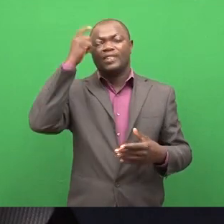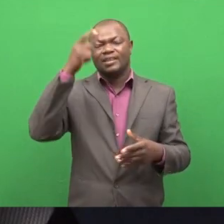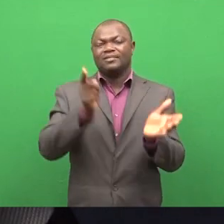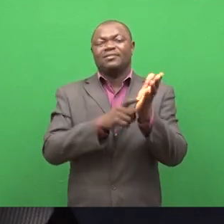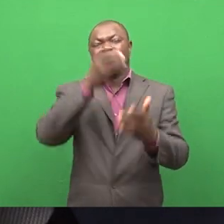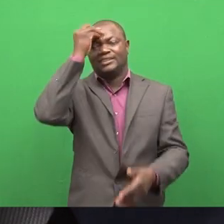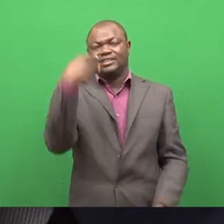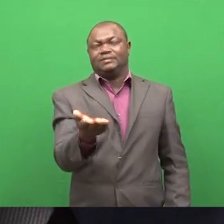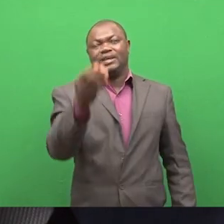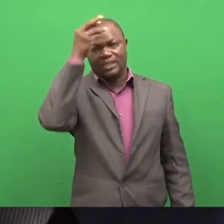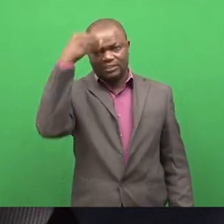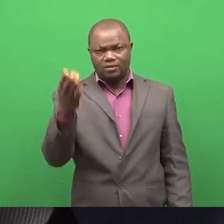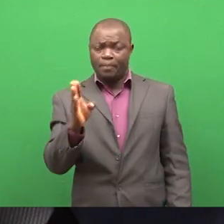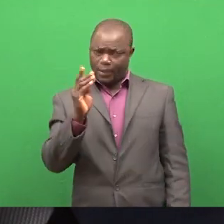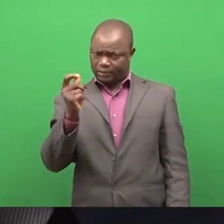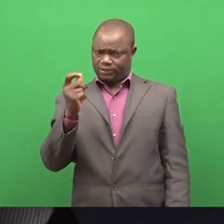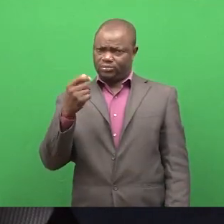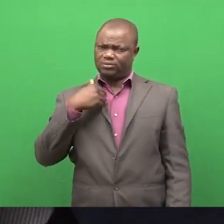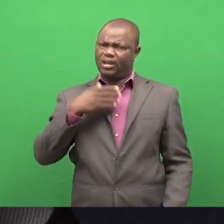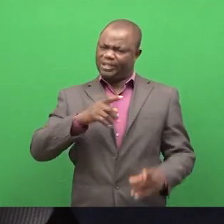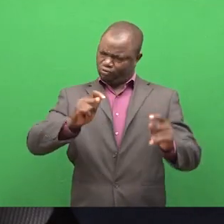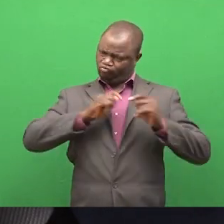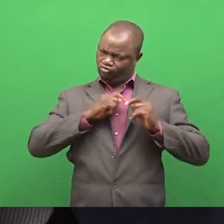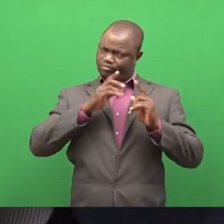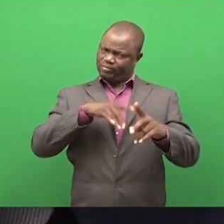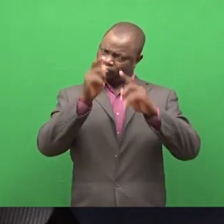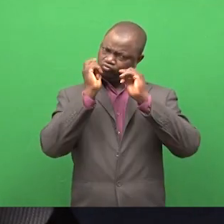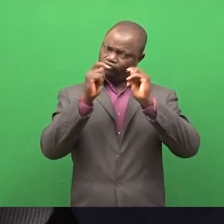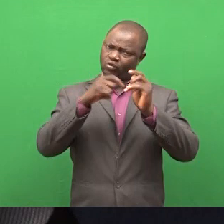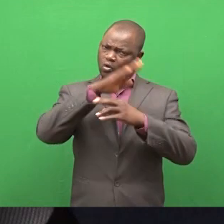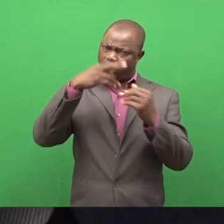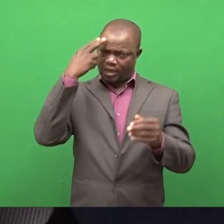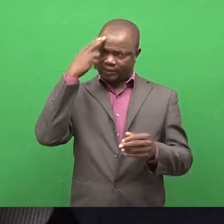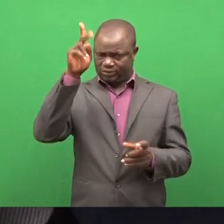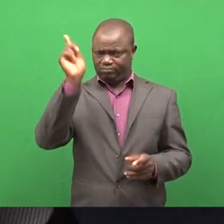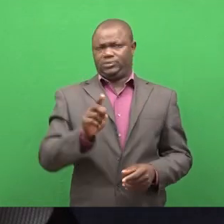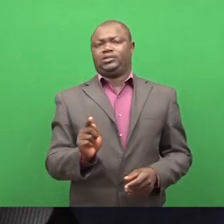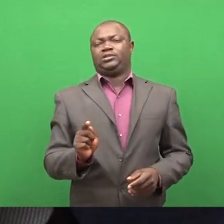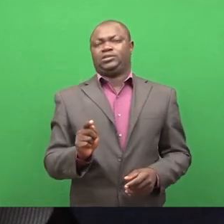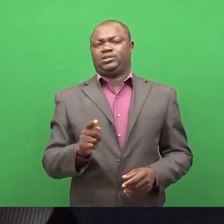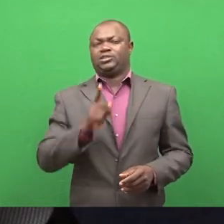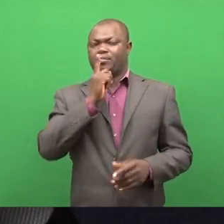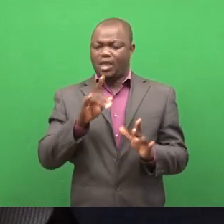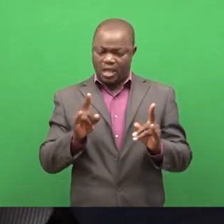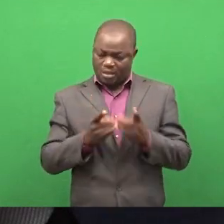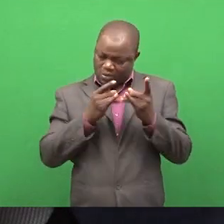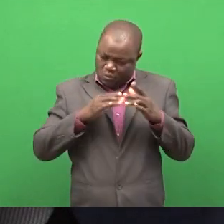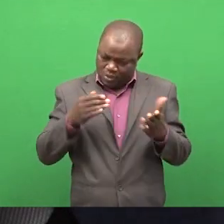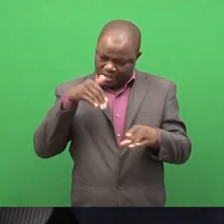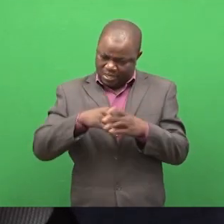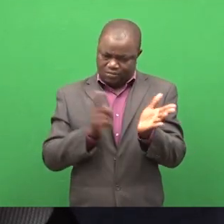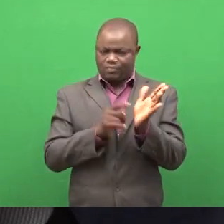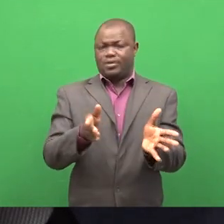zvebonde but vanofanira kudzidziswa vachinzwisiso kuti izvo zvinofambawo sei